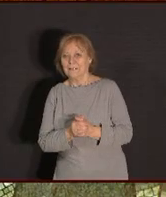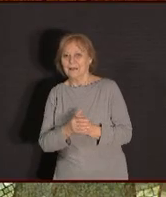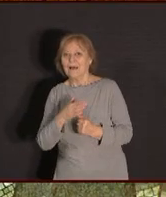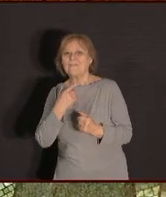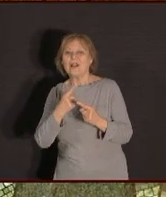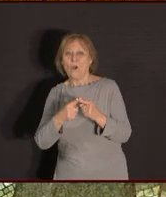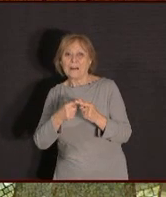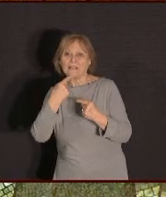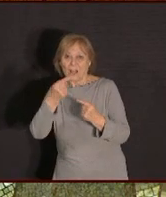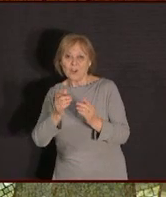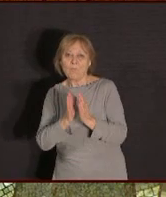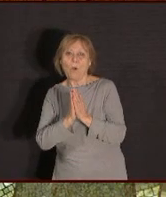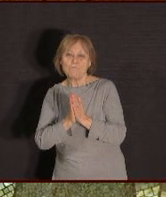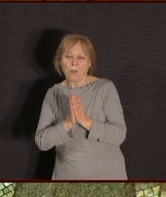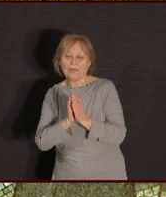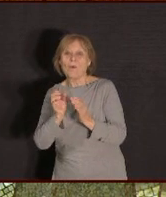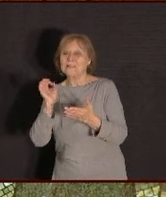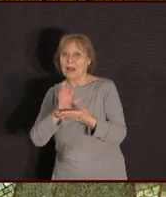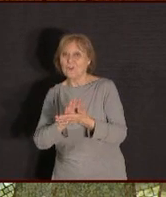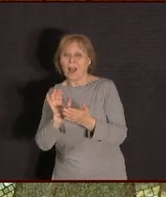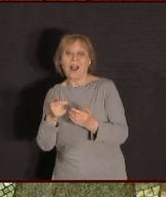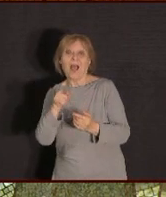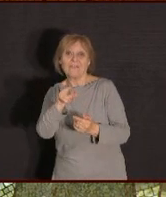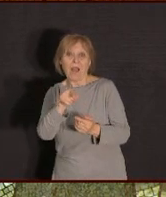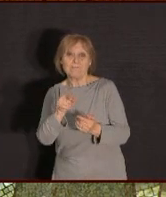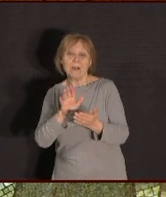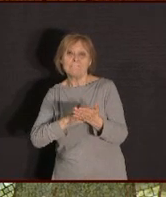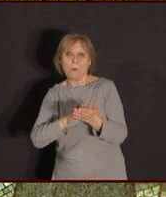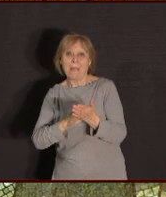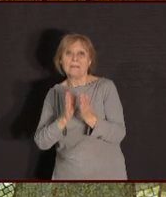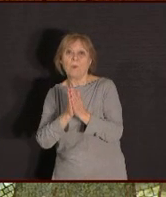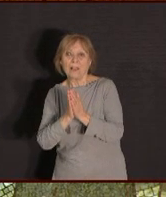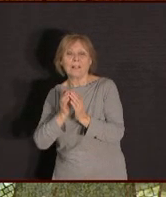Veliko rečemo, molitev je sreča. Kaj vam pomeni molitev Sveta Maša?